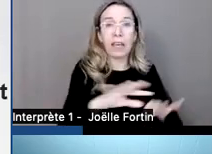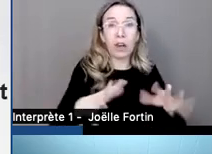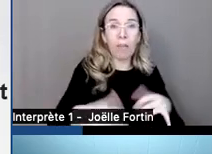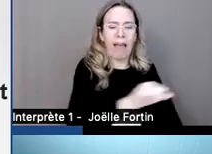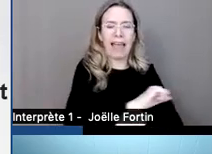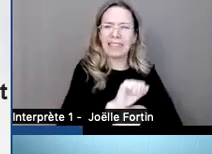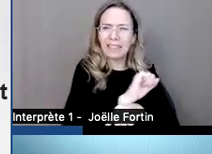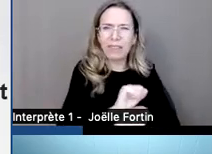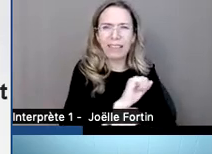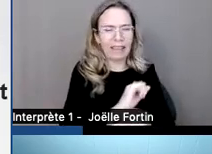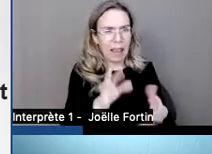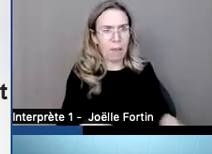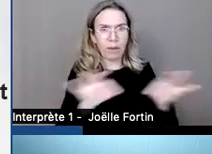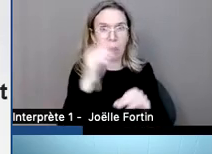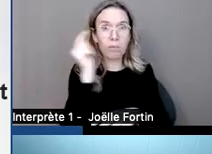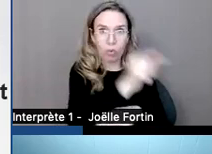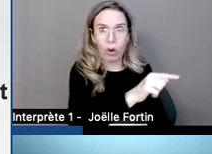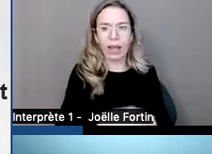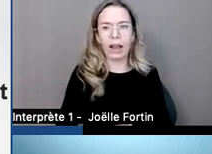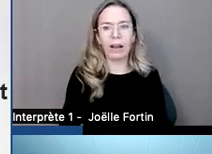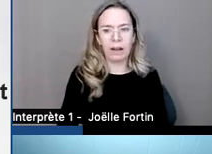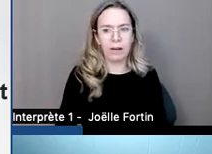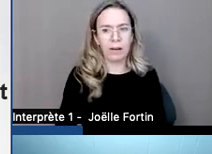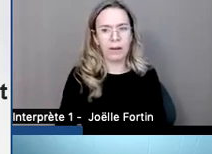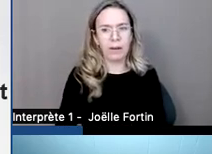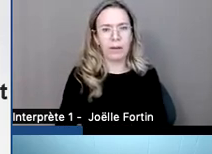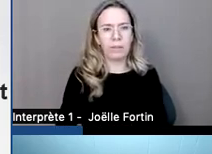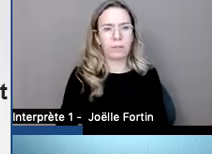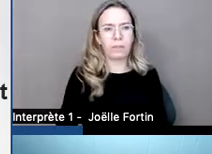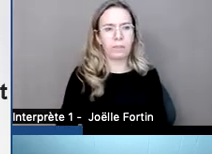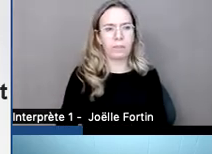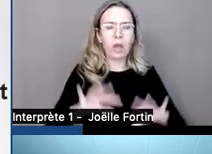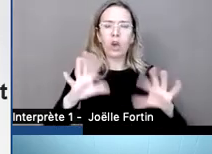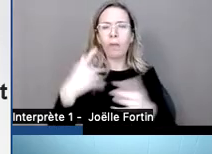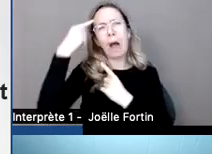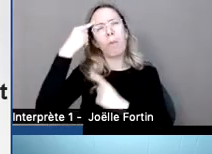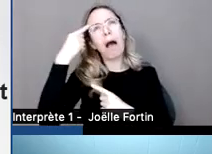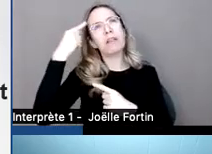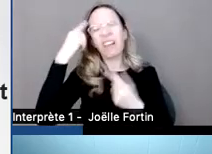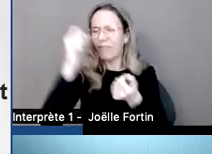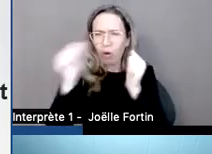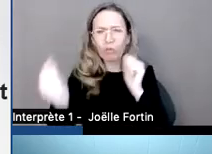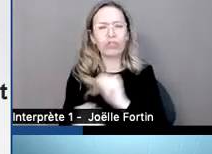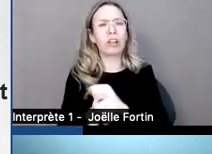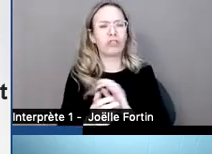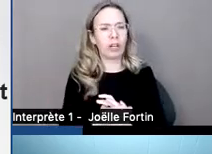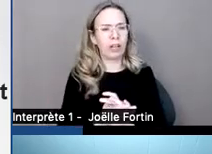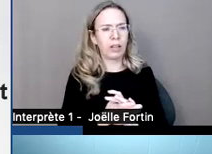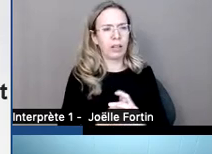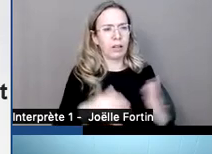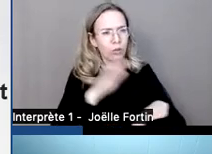vie porteuses de sens. Changer notre façon de penser, d'interagir face à la